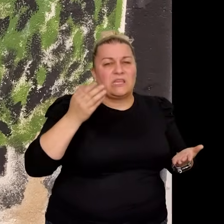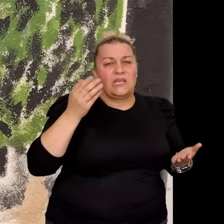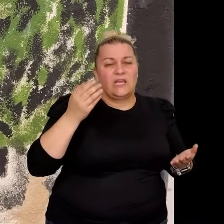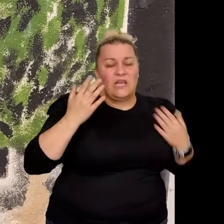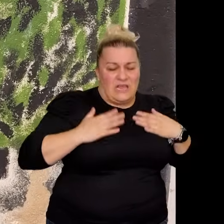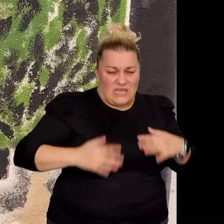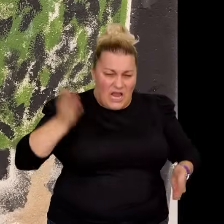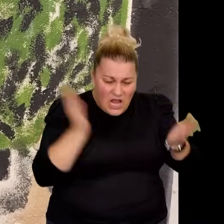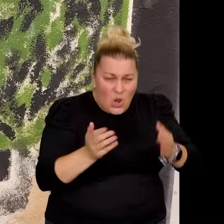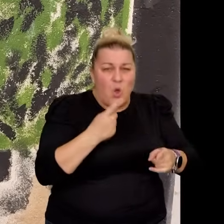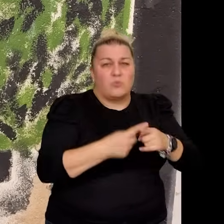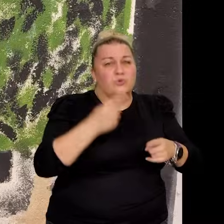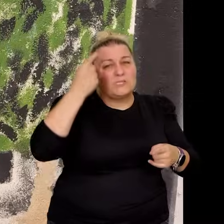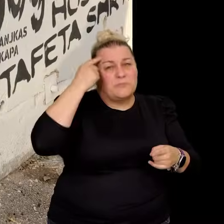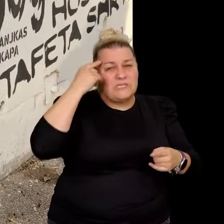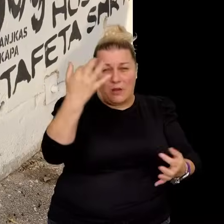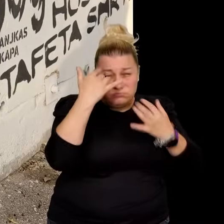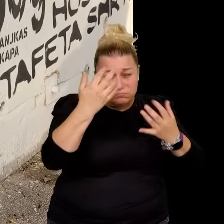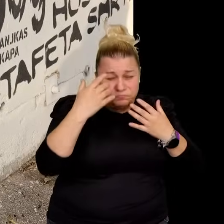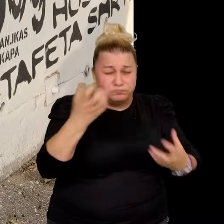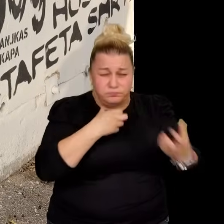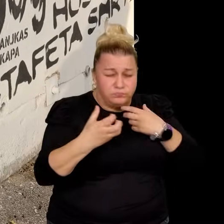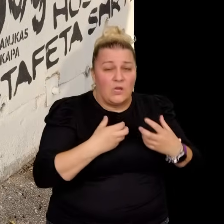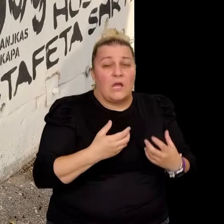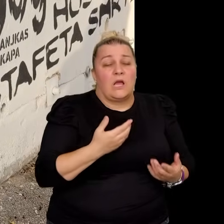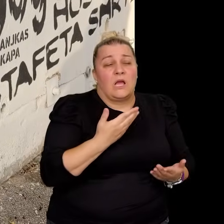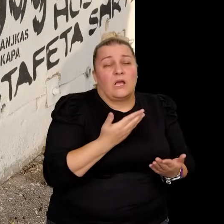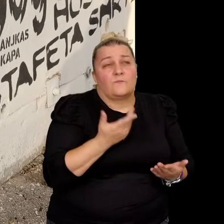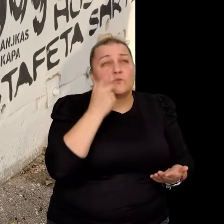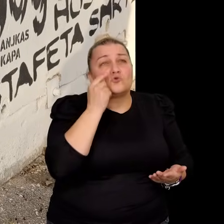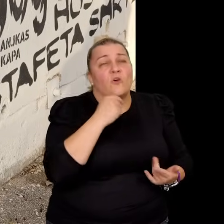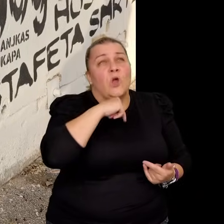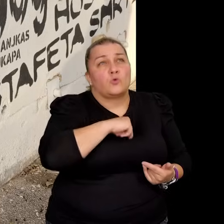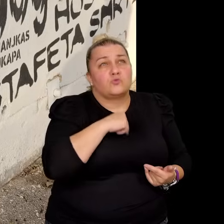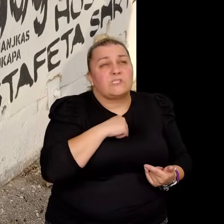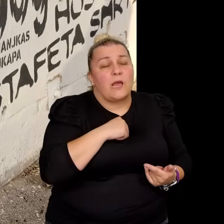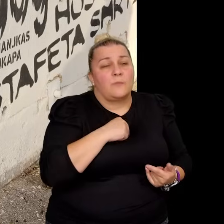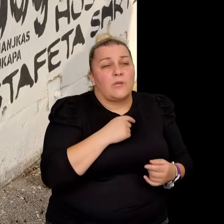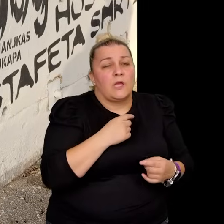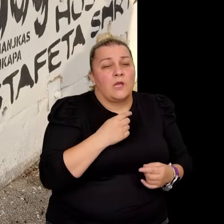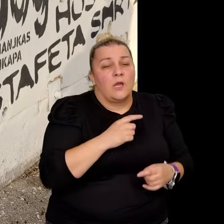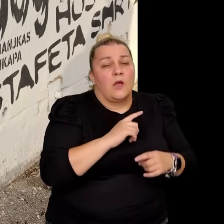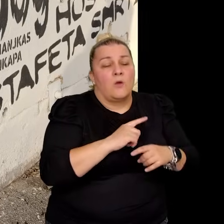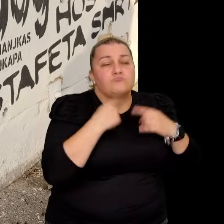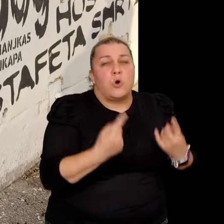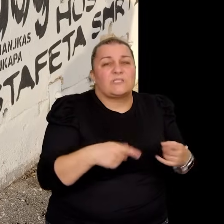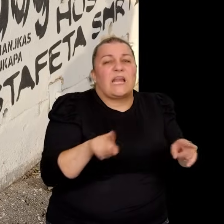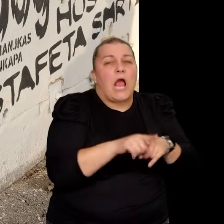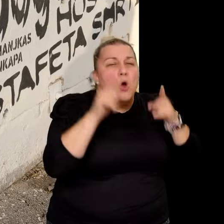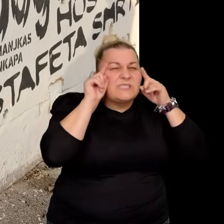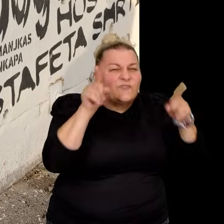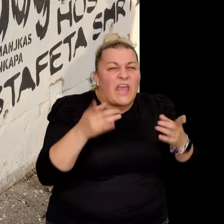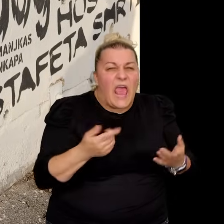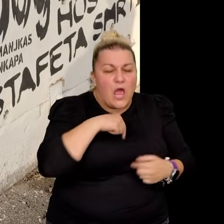psihički, samo je na tebe bilo da valjda i čovjek sam po sebi postane zvijer, spustiš se